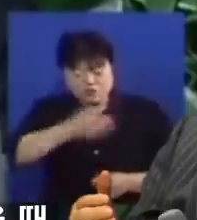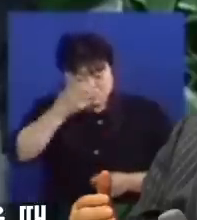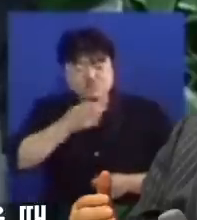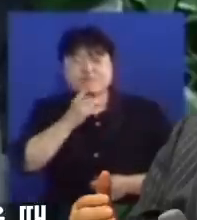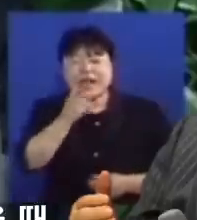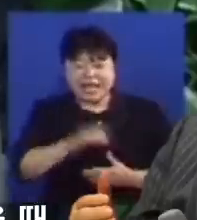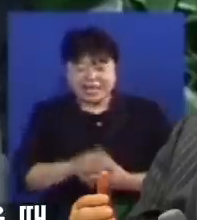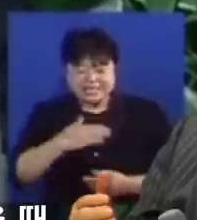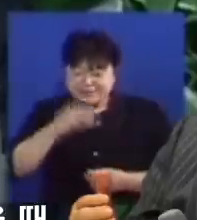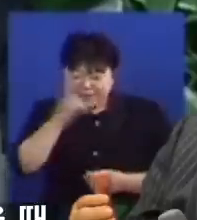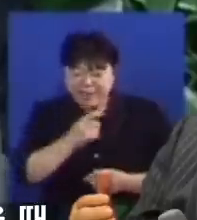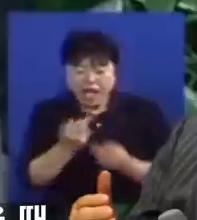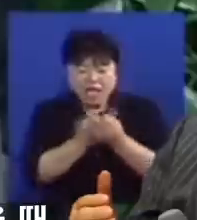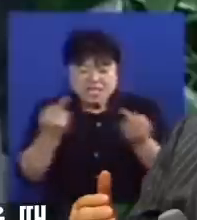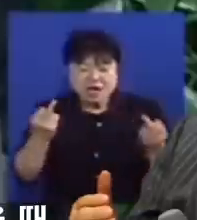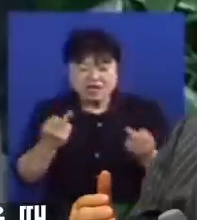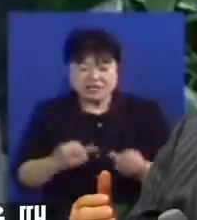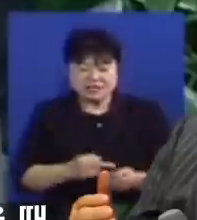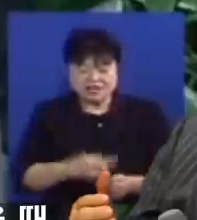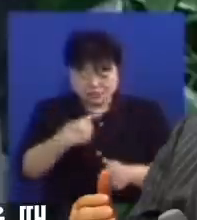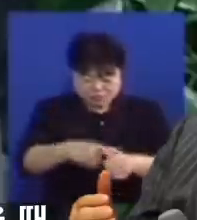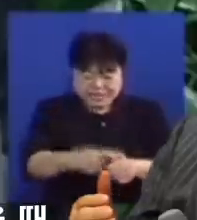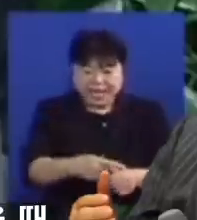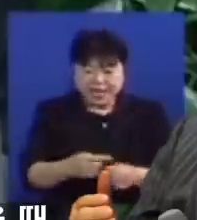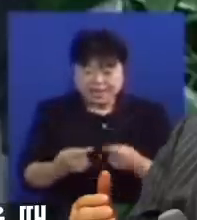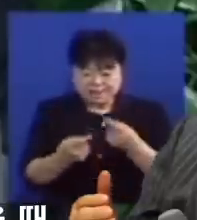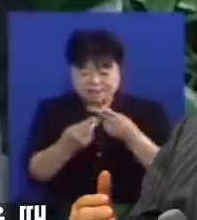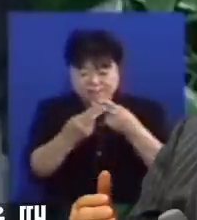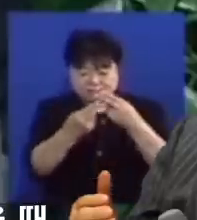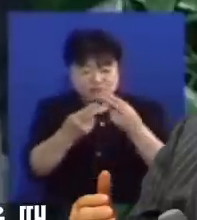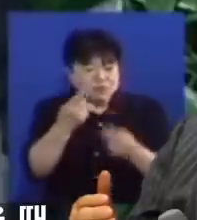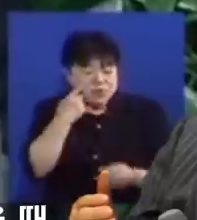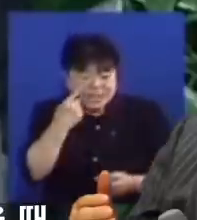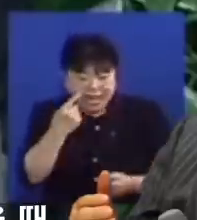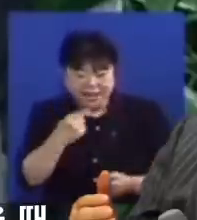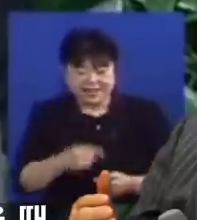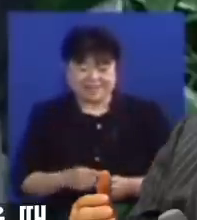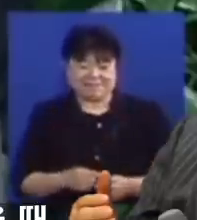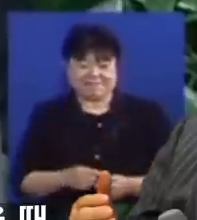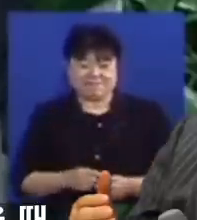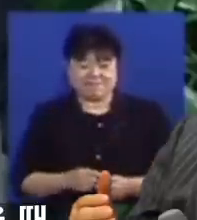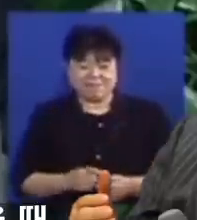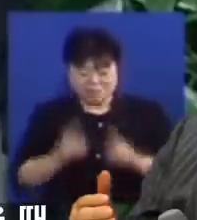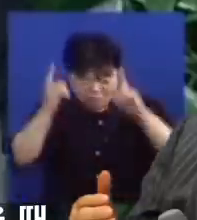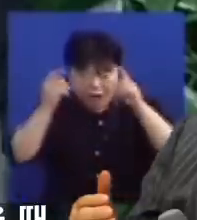이야기를 하고 사람을 무시하고 어디 두고 보자. 그리고 완전히